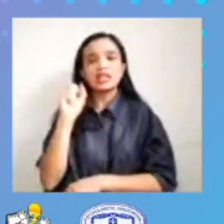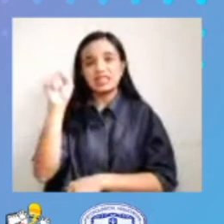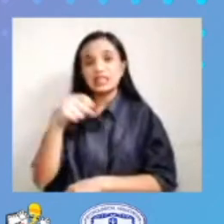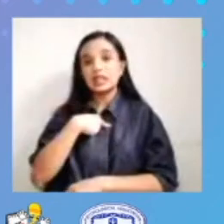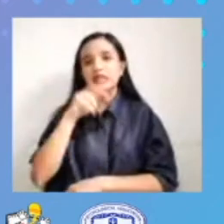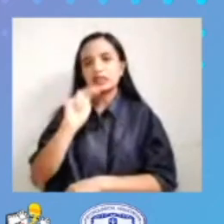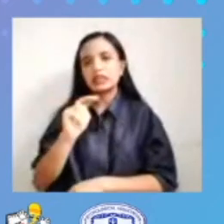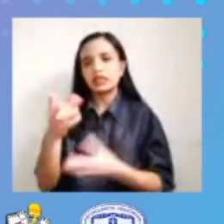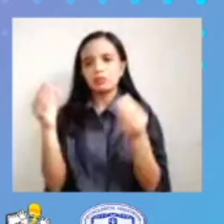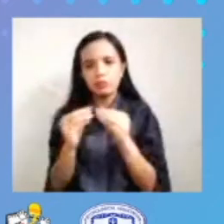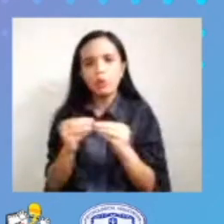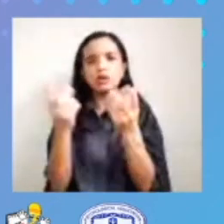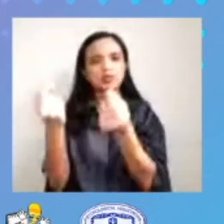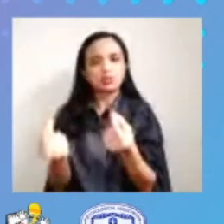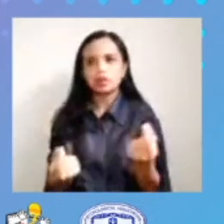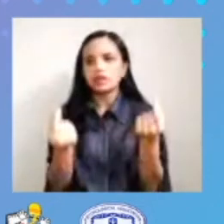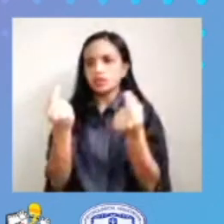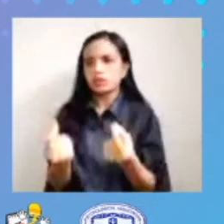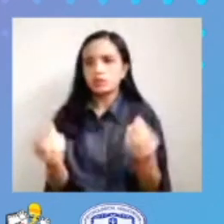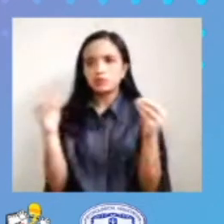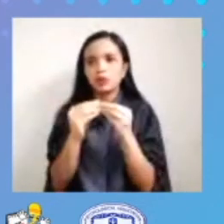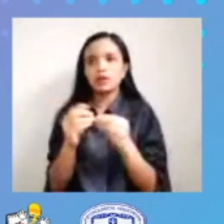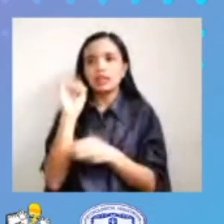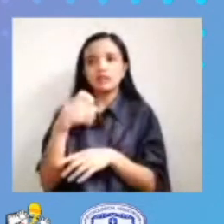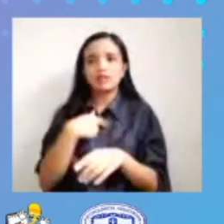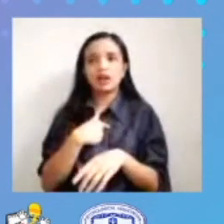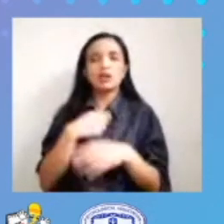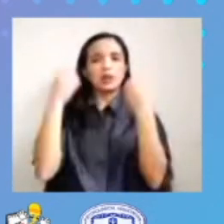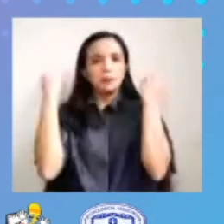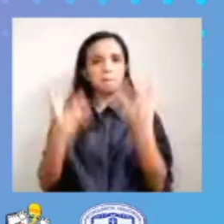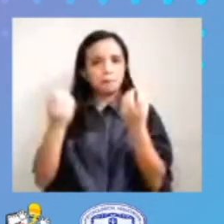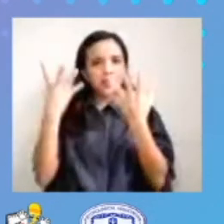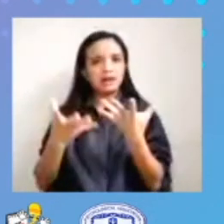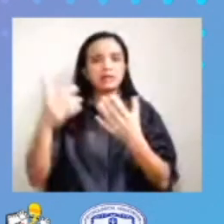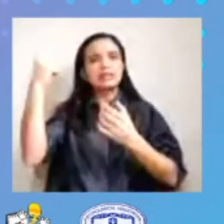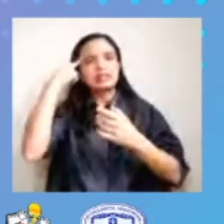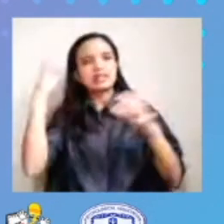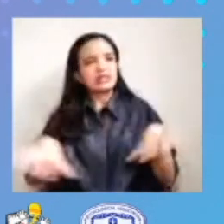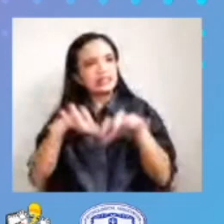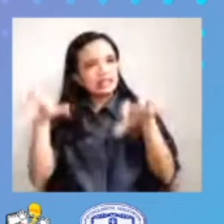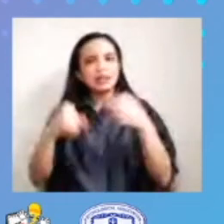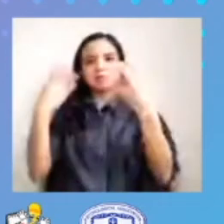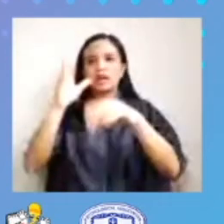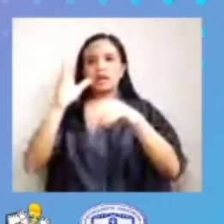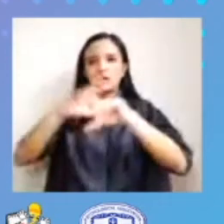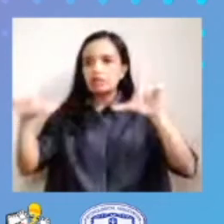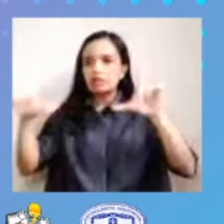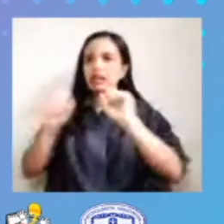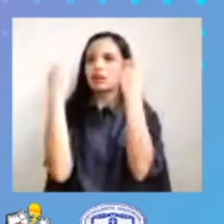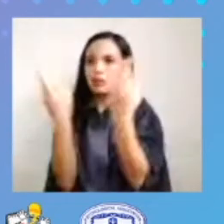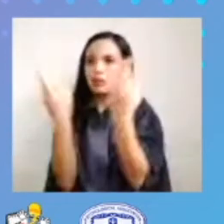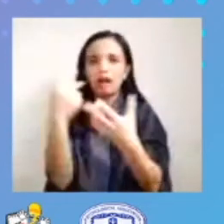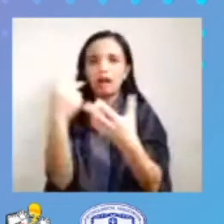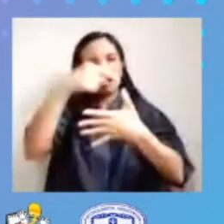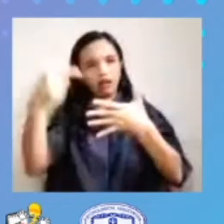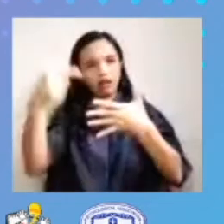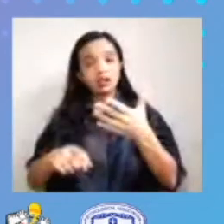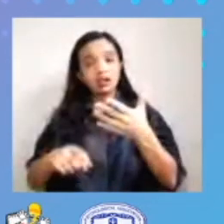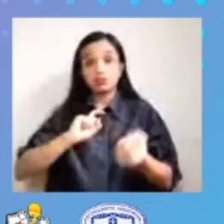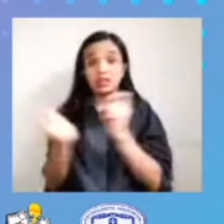engagement. Pagkatapos, ang dami pang negativities, kaya ang dami nakaka-experience ngayon ng mga emotional issues. So you